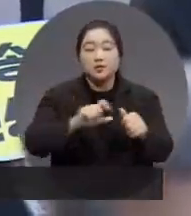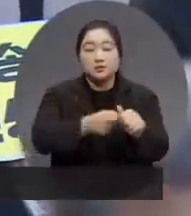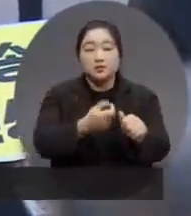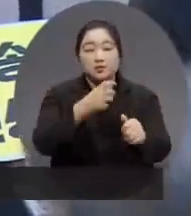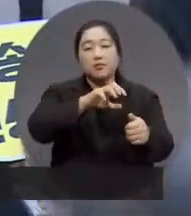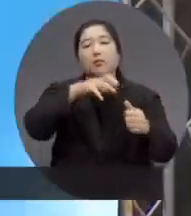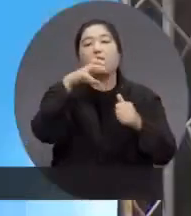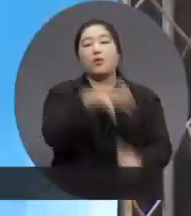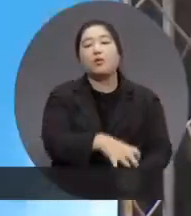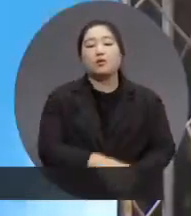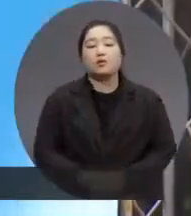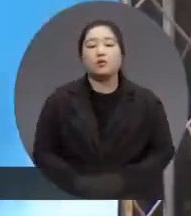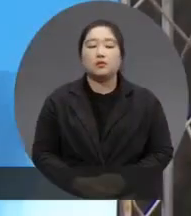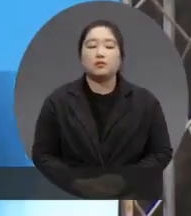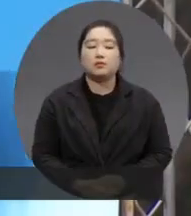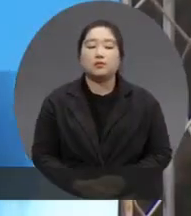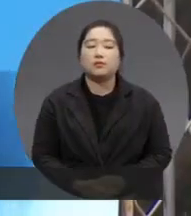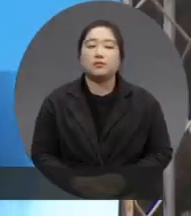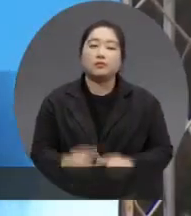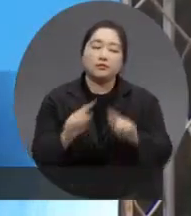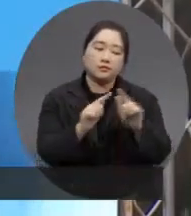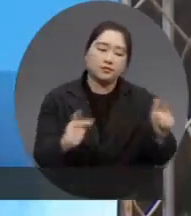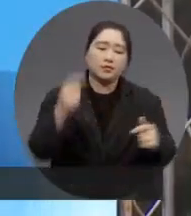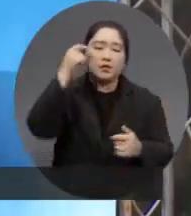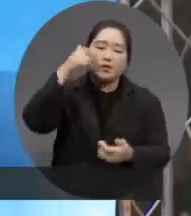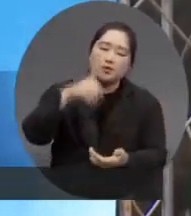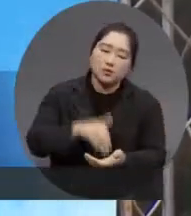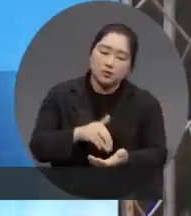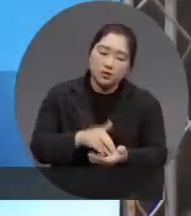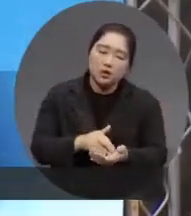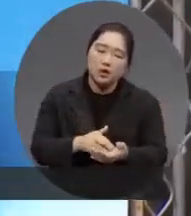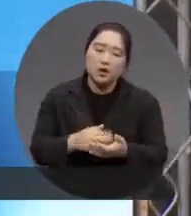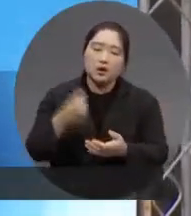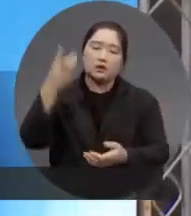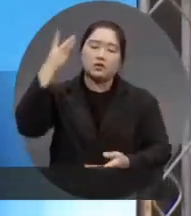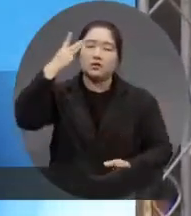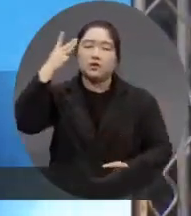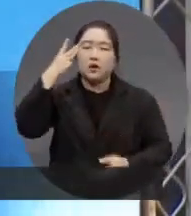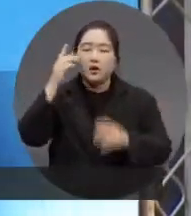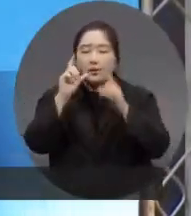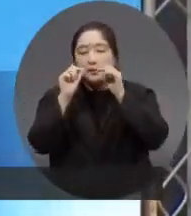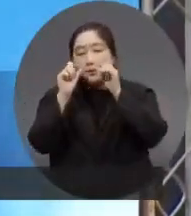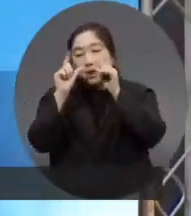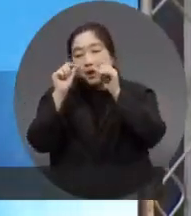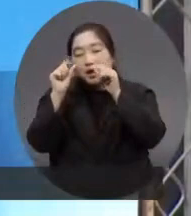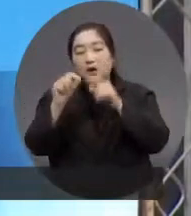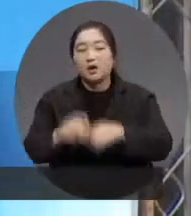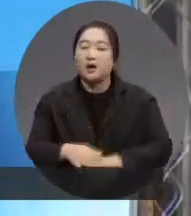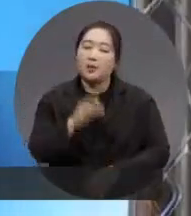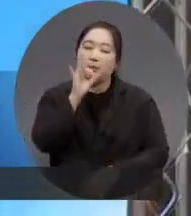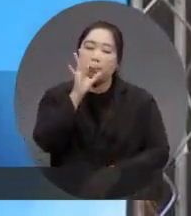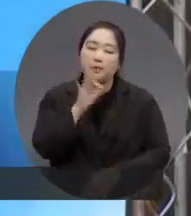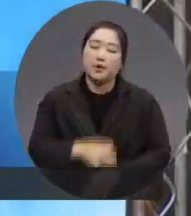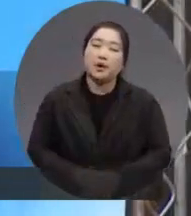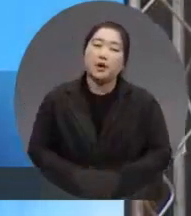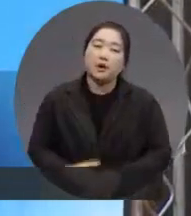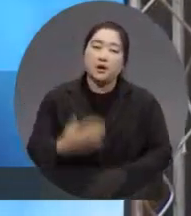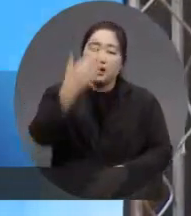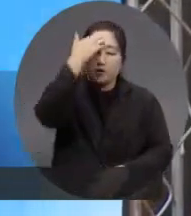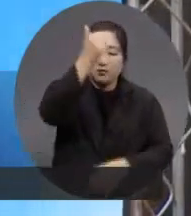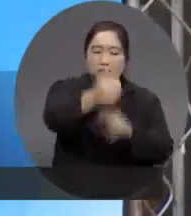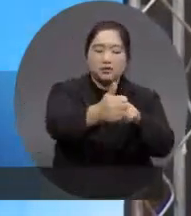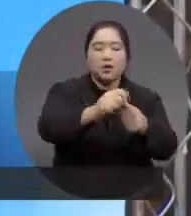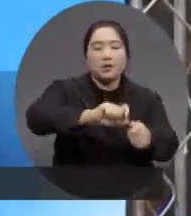요구했습니다. 여러 가지 후회들과 참사의 트라우마로 잠을 못 이루곤 합니다. 최고